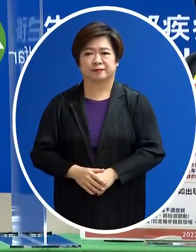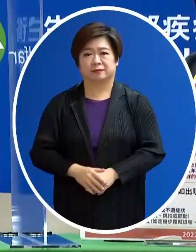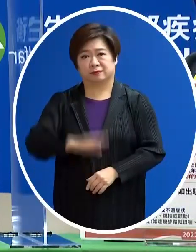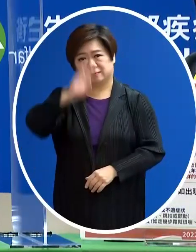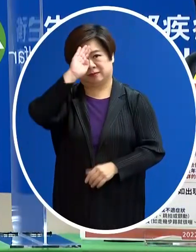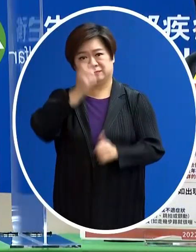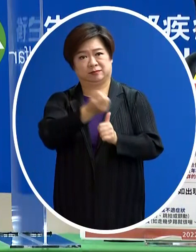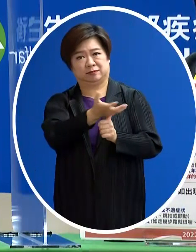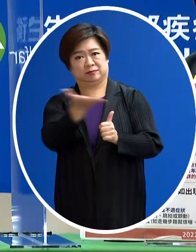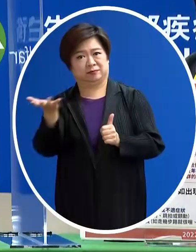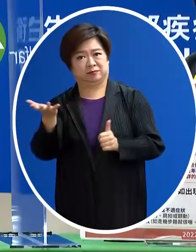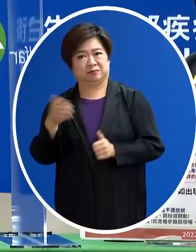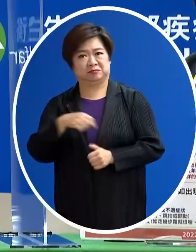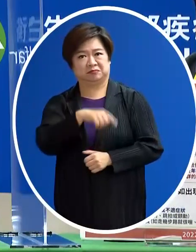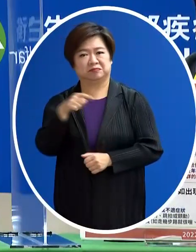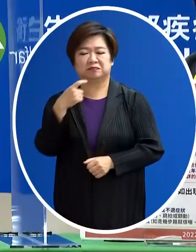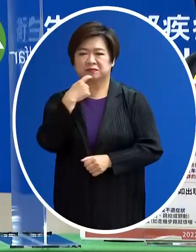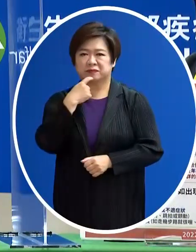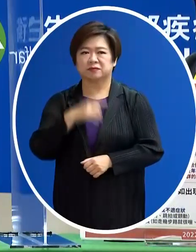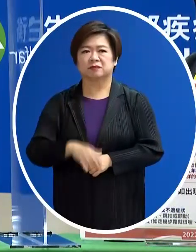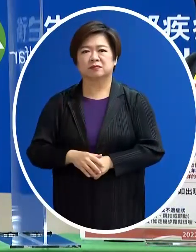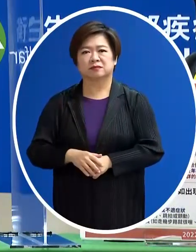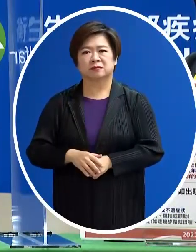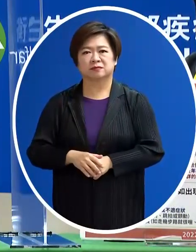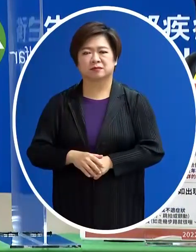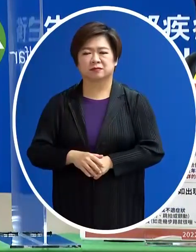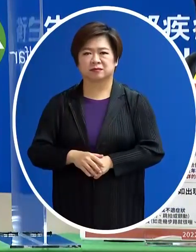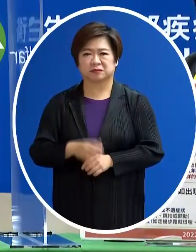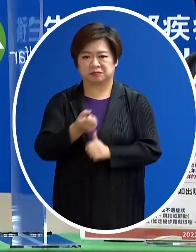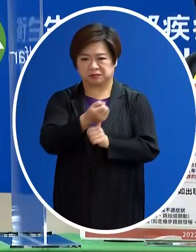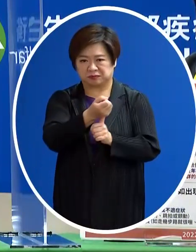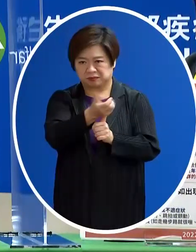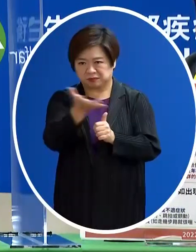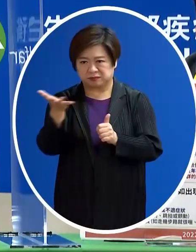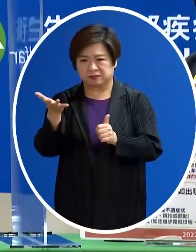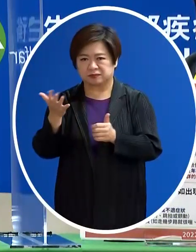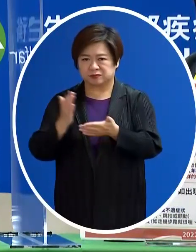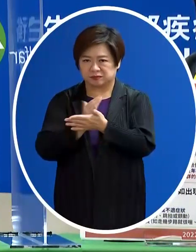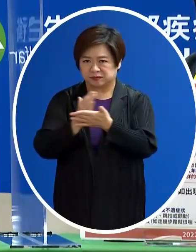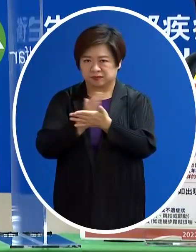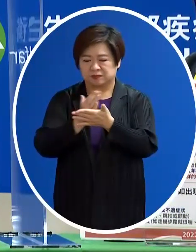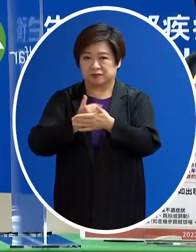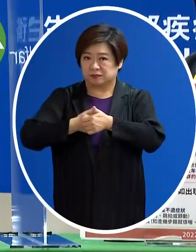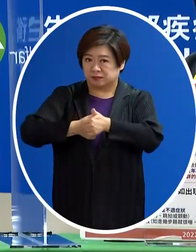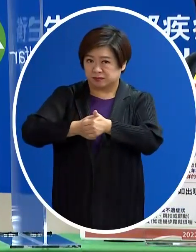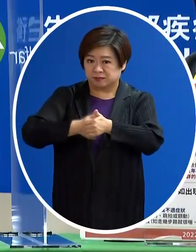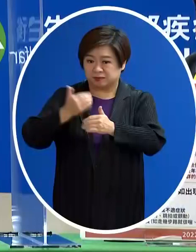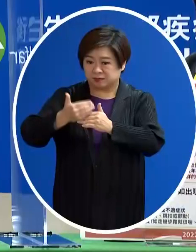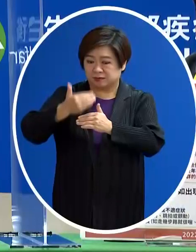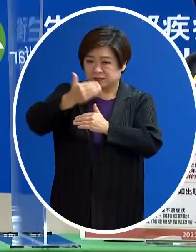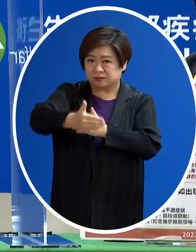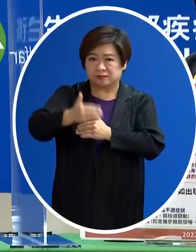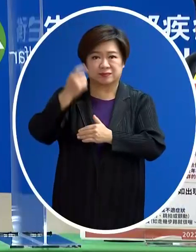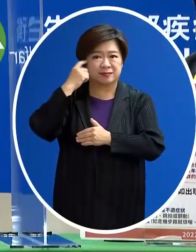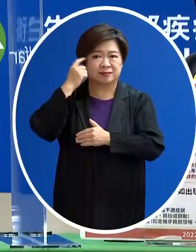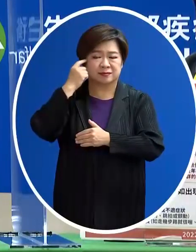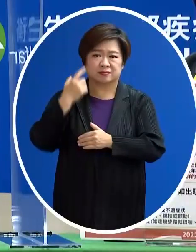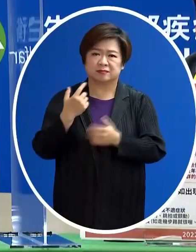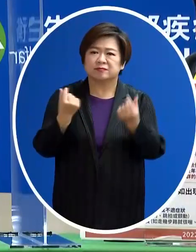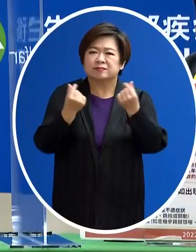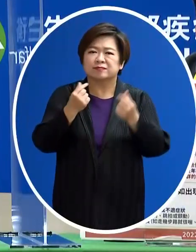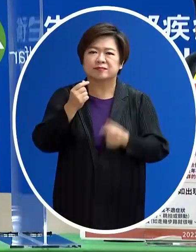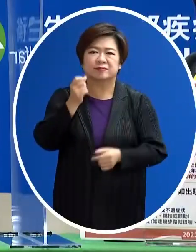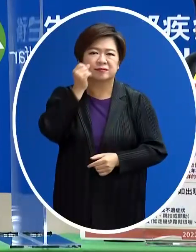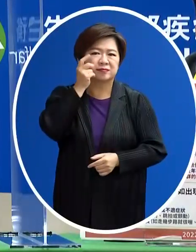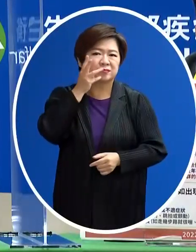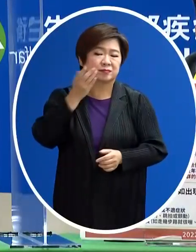情，大家都认为说，大概它就有一定情况的一个染疫的情形。那怎么样就会步入到以前几个月前，